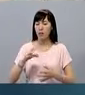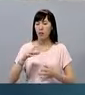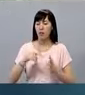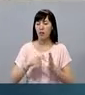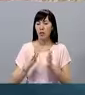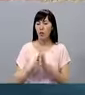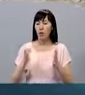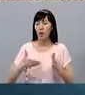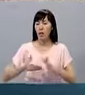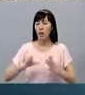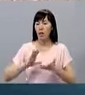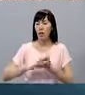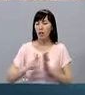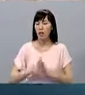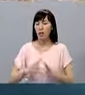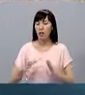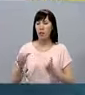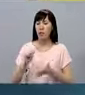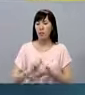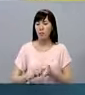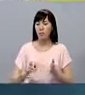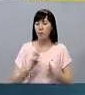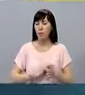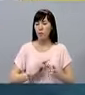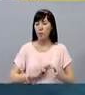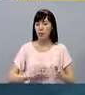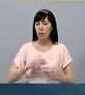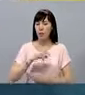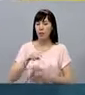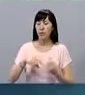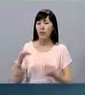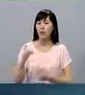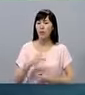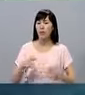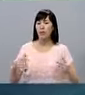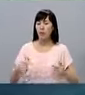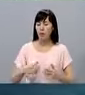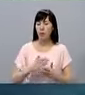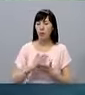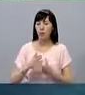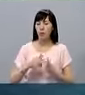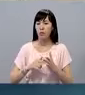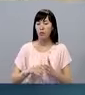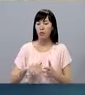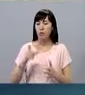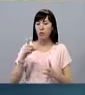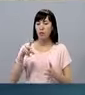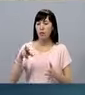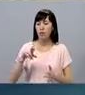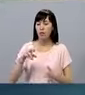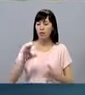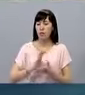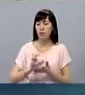экспорта потенциала и для сертификации мясоперерабатывающих предприятий региона соответствии с требованиями стандарта халяль а также экспорта